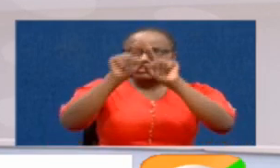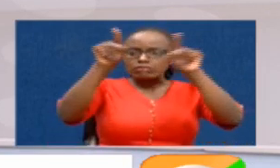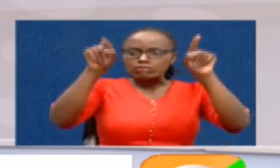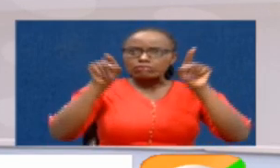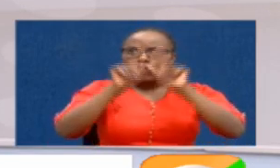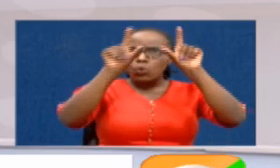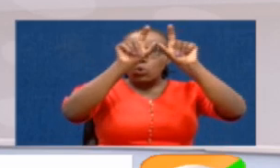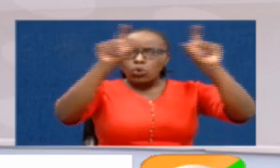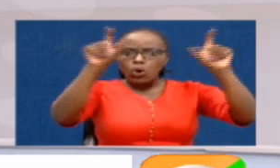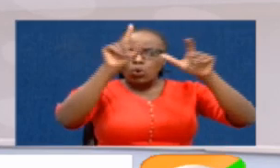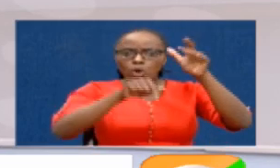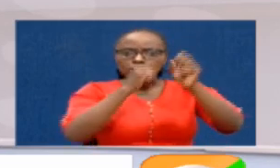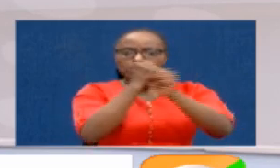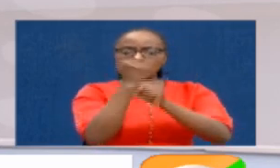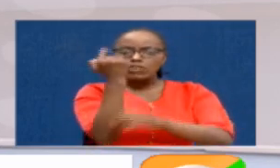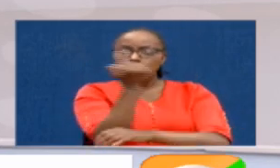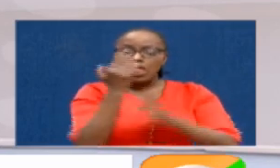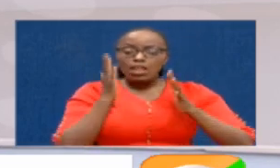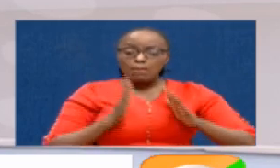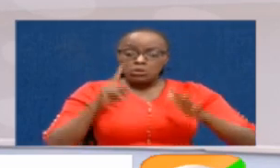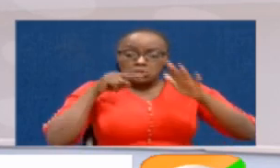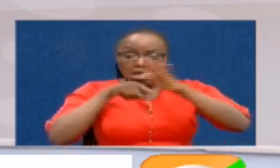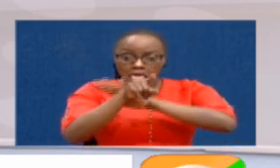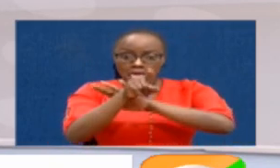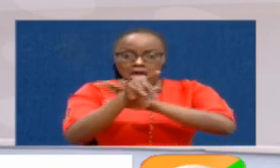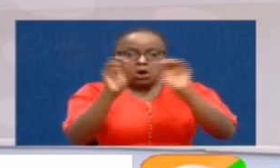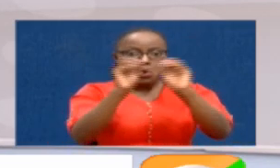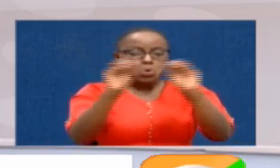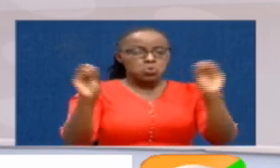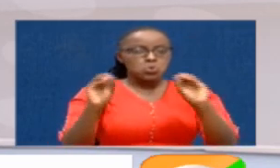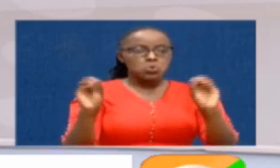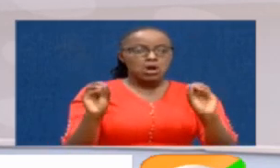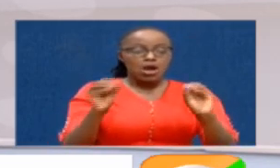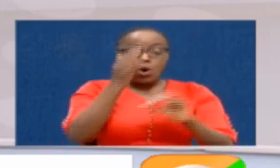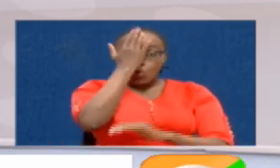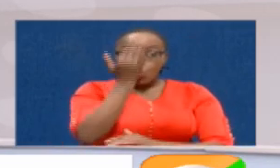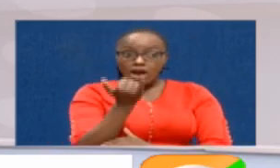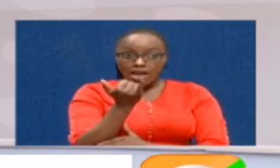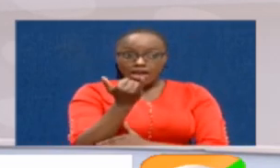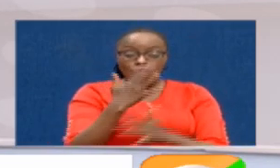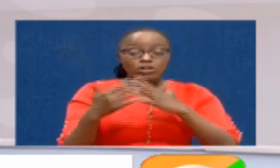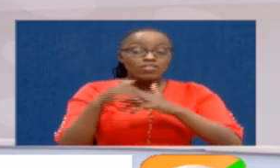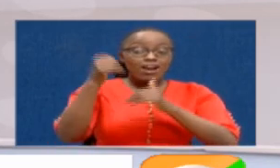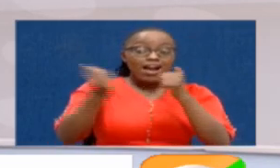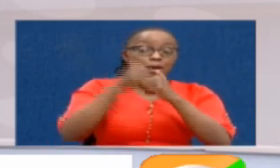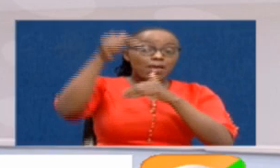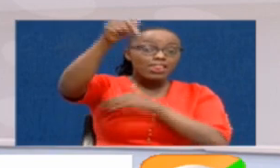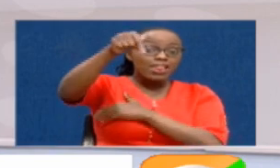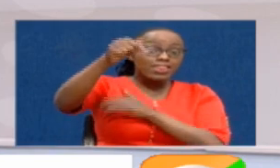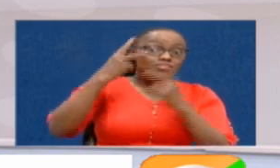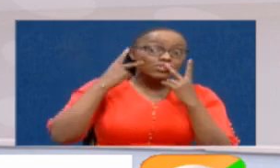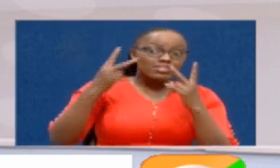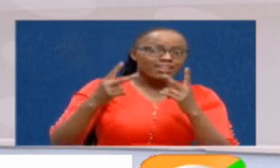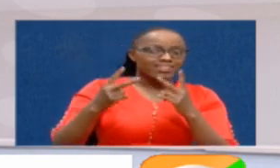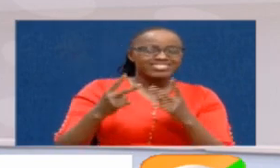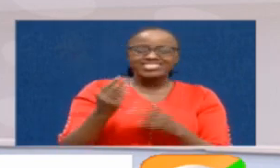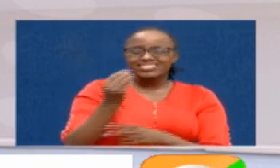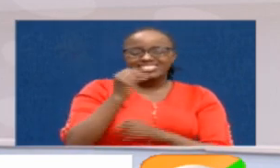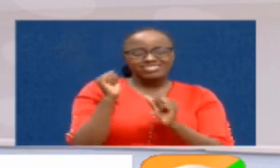staff only. Mtu yote mwingine haruhusiwi kuingia kule. Maana yanayofanyika huko ndani ukiaona